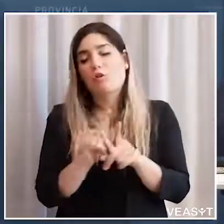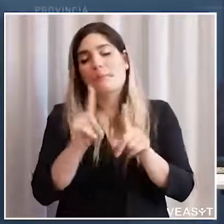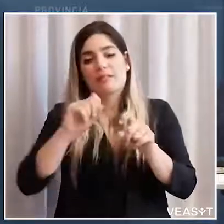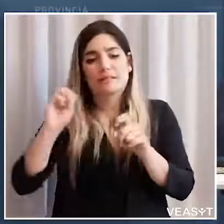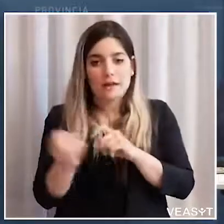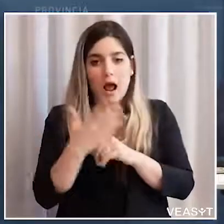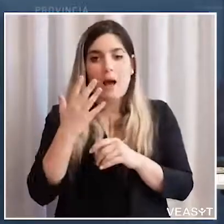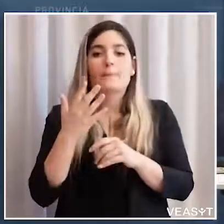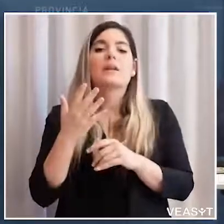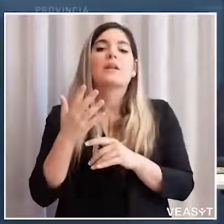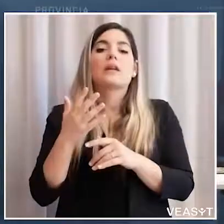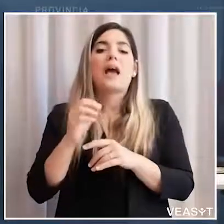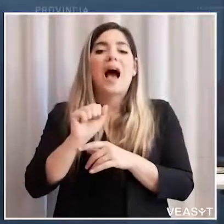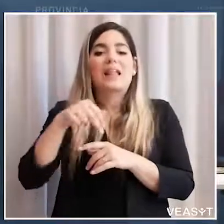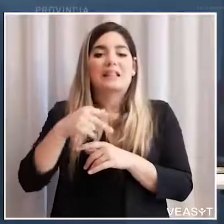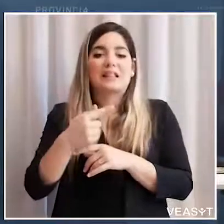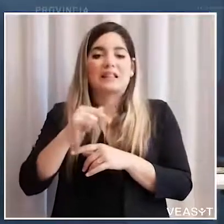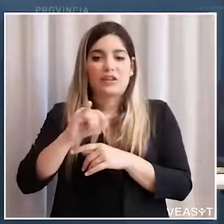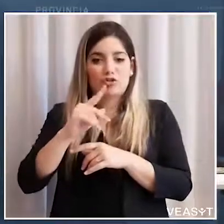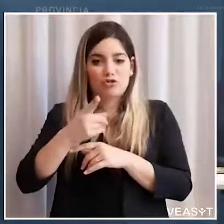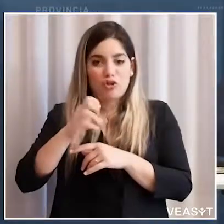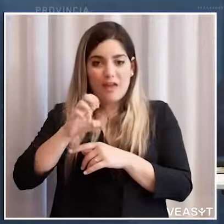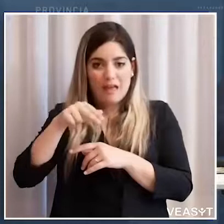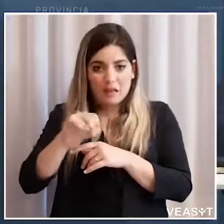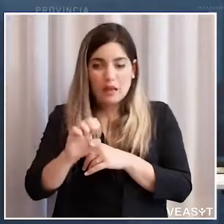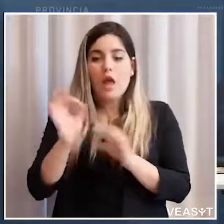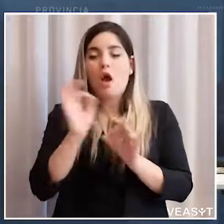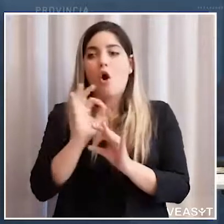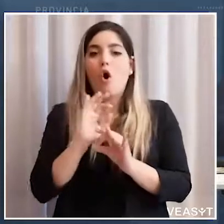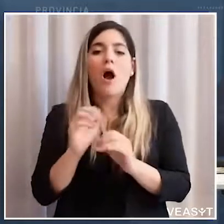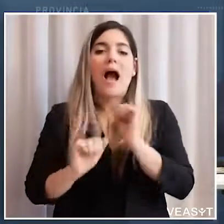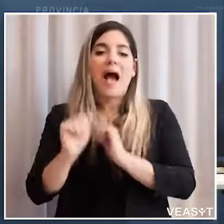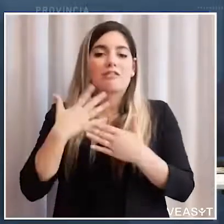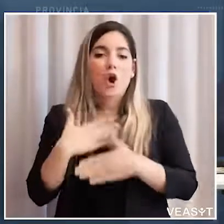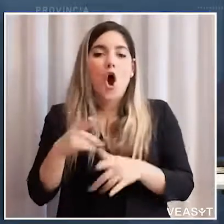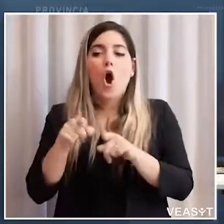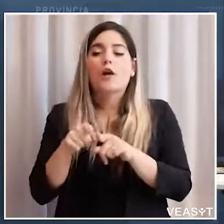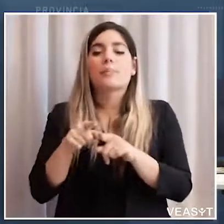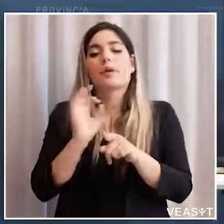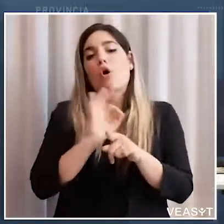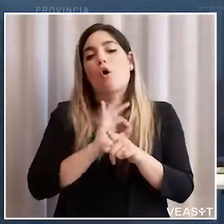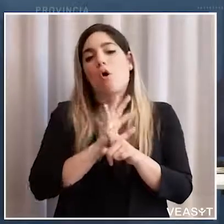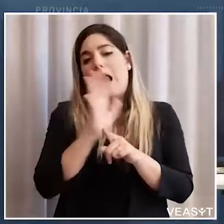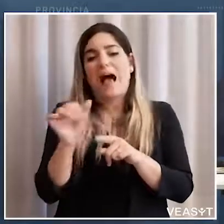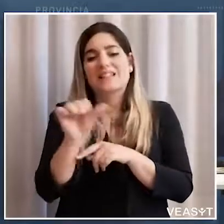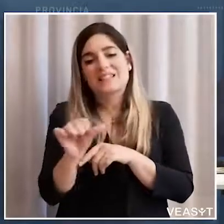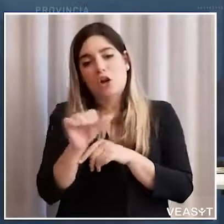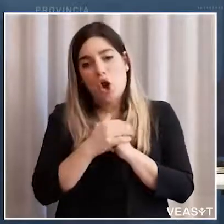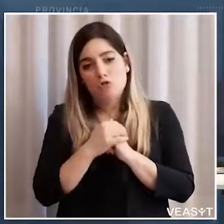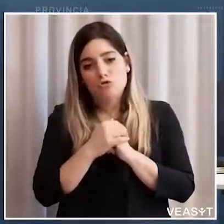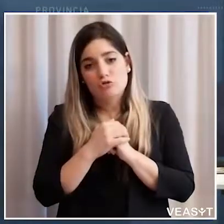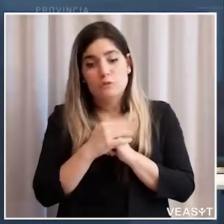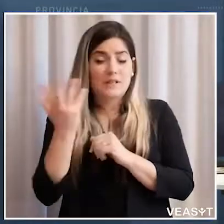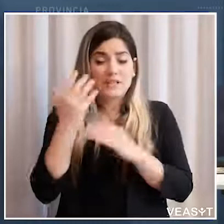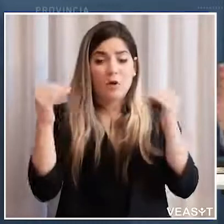come test rapidi antigene test rapidi appena venuti a test rapidi anticorpo e non solo ma anche